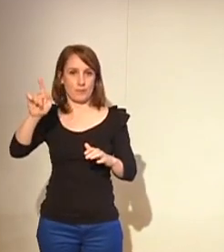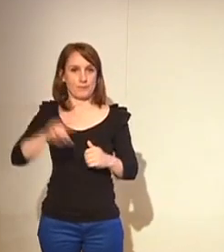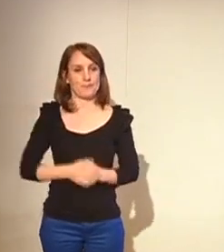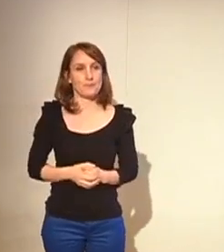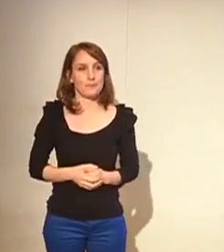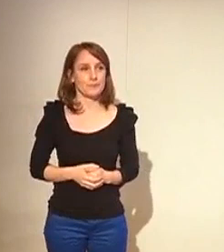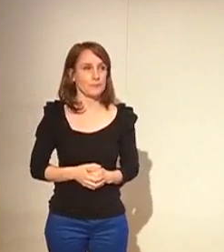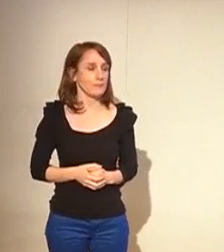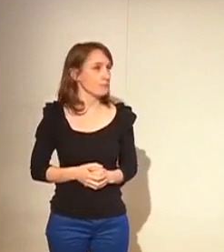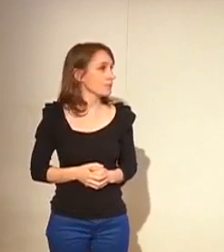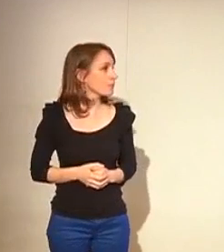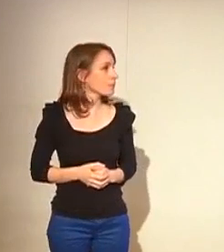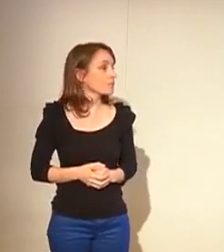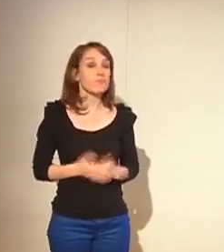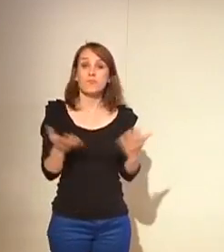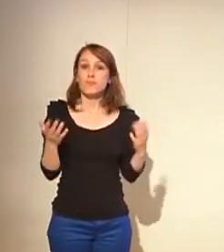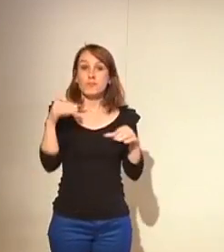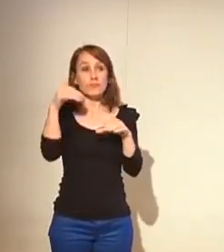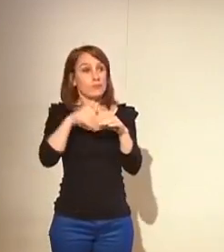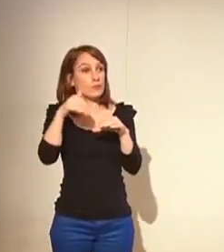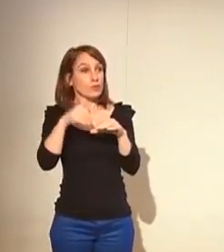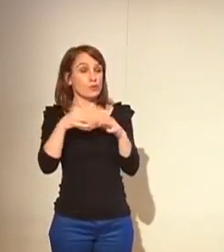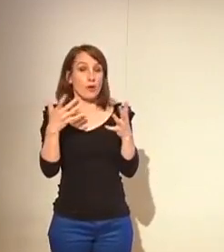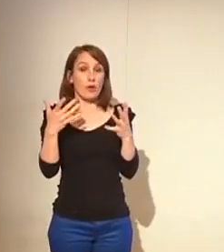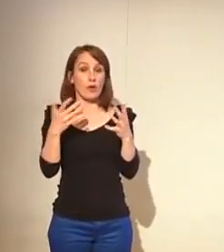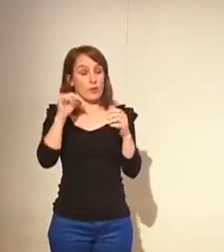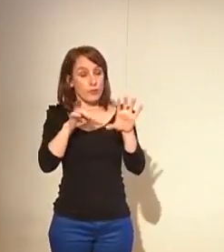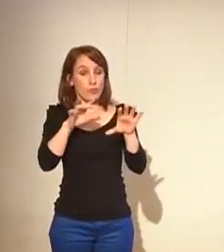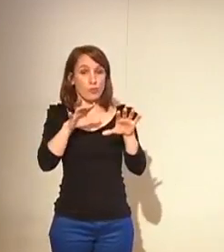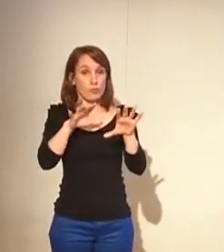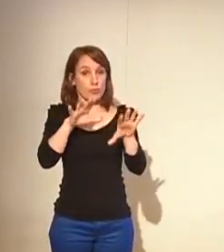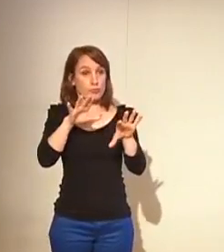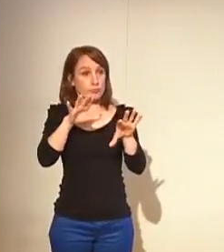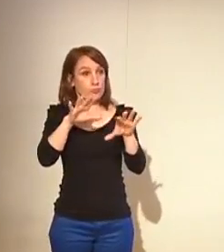cciag donc dans lequel nous désignons six